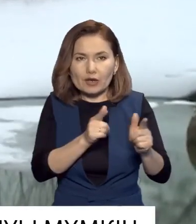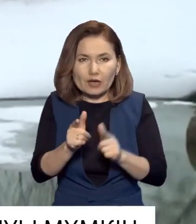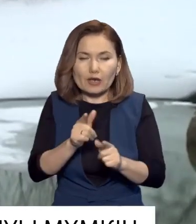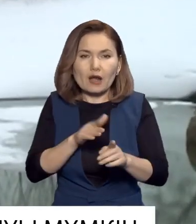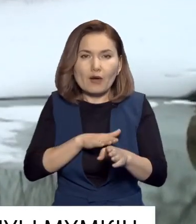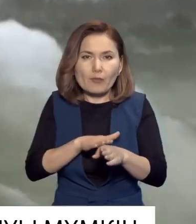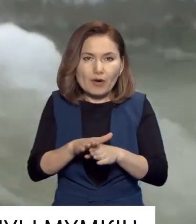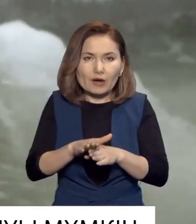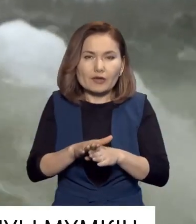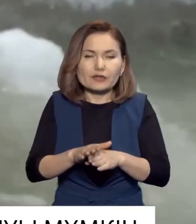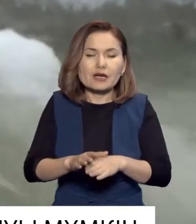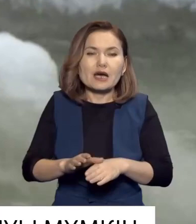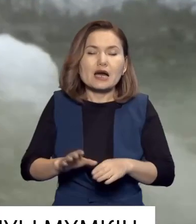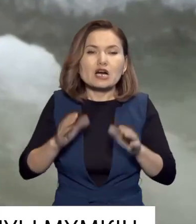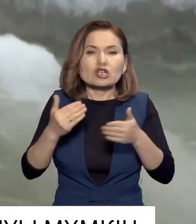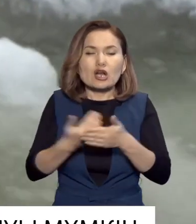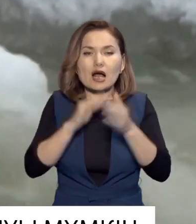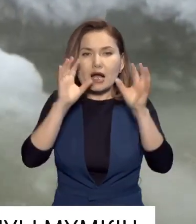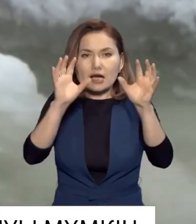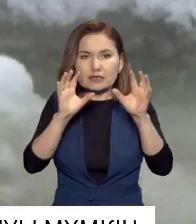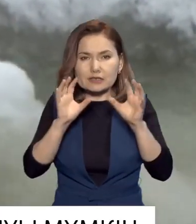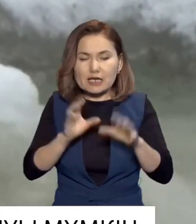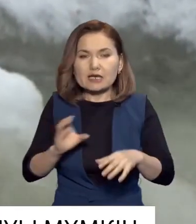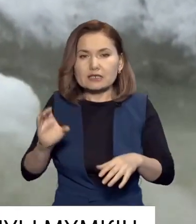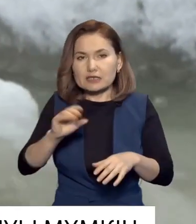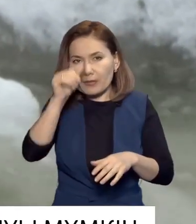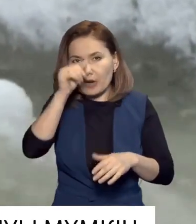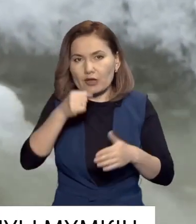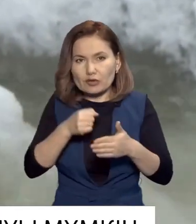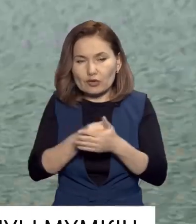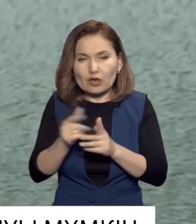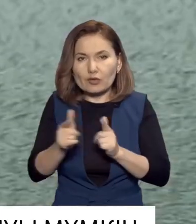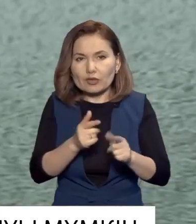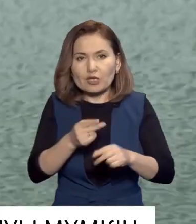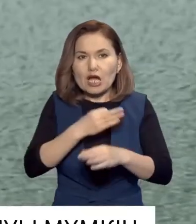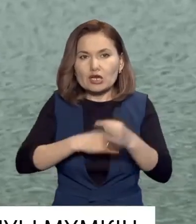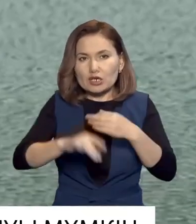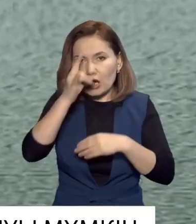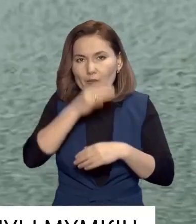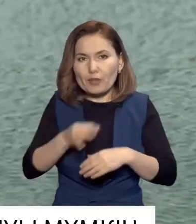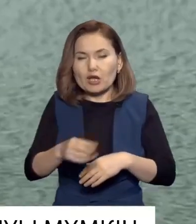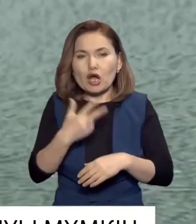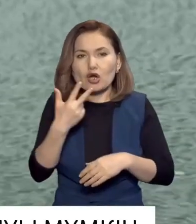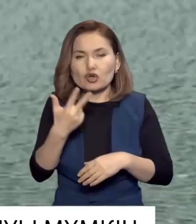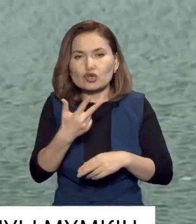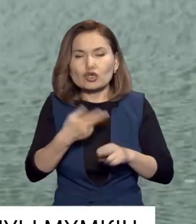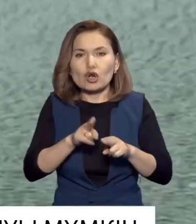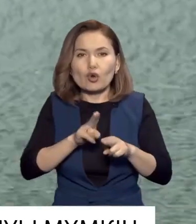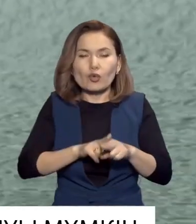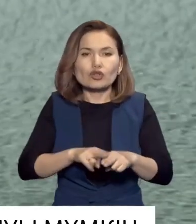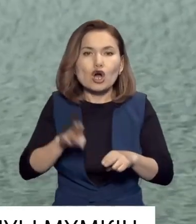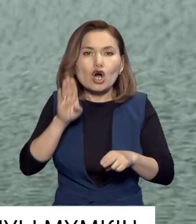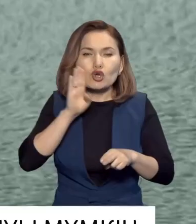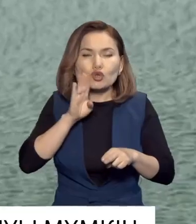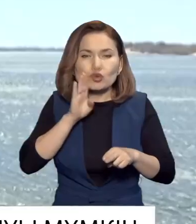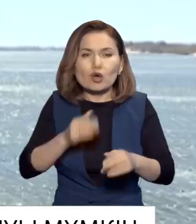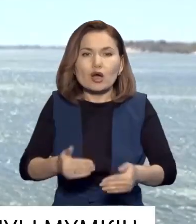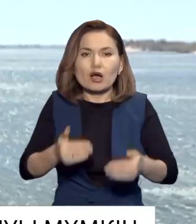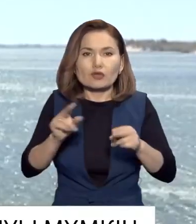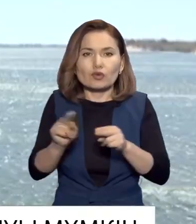заң қыркүйекке дейін дайын болуы тиіс. Жыл соңына дейін Шығыс Қазақстан облысының үш апатты су қоймасы қалпына